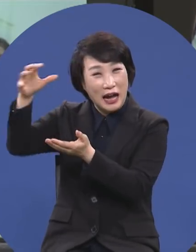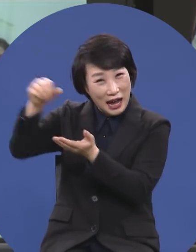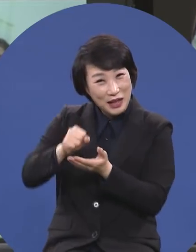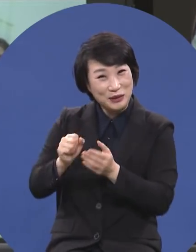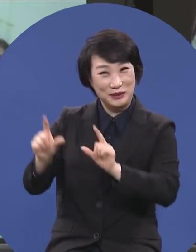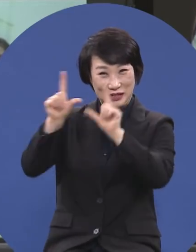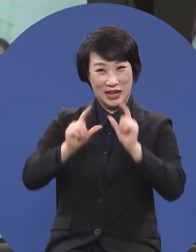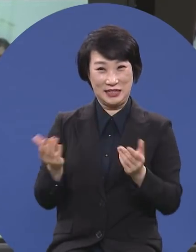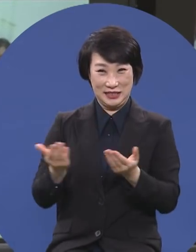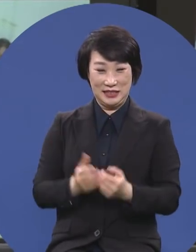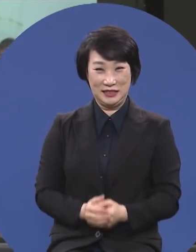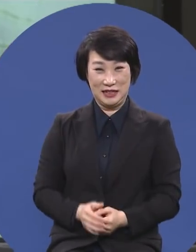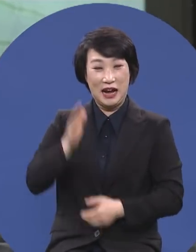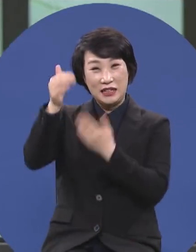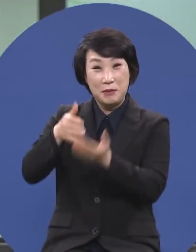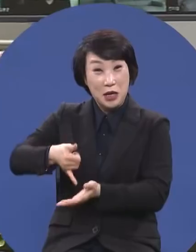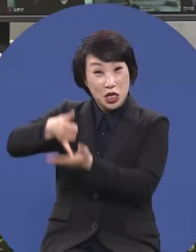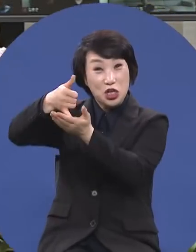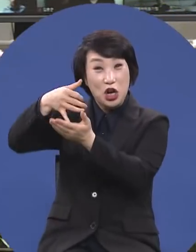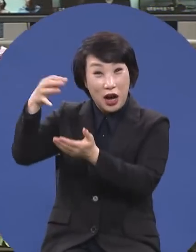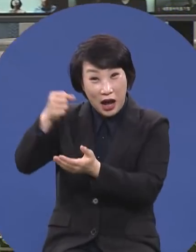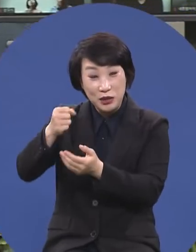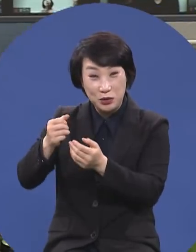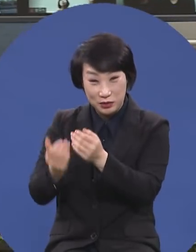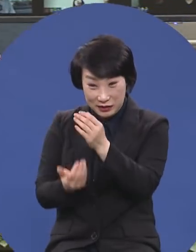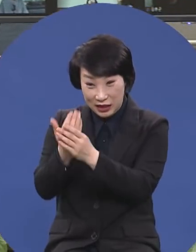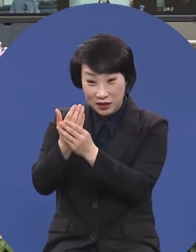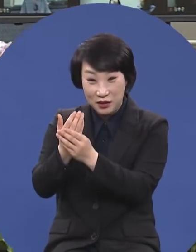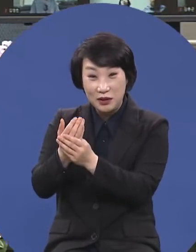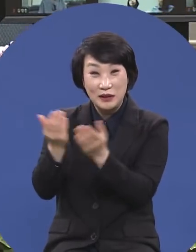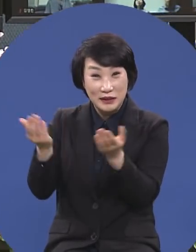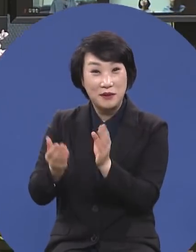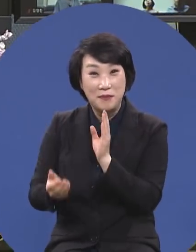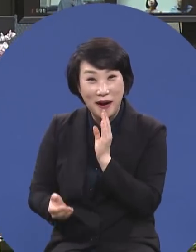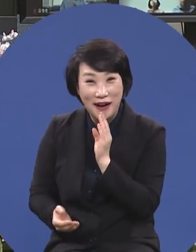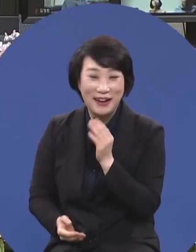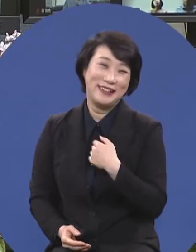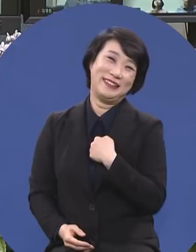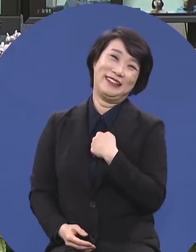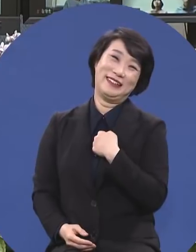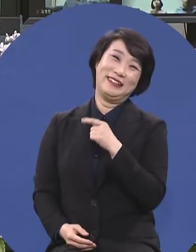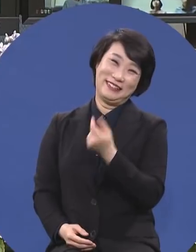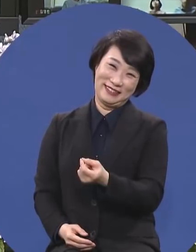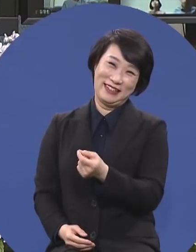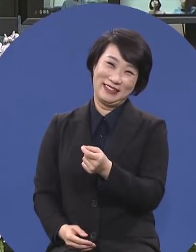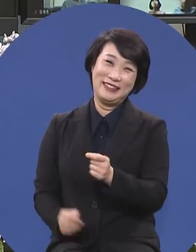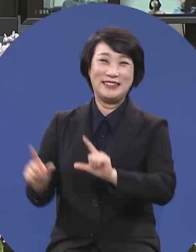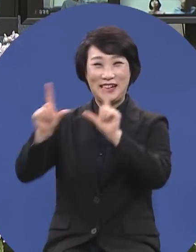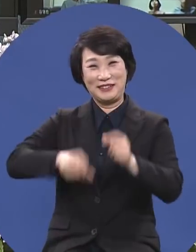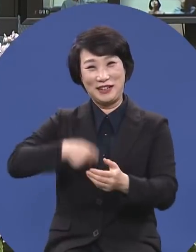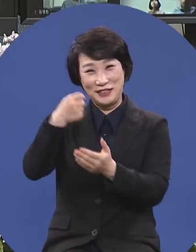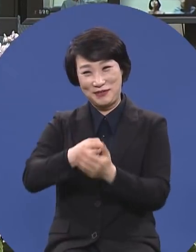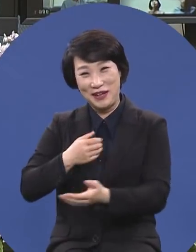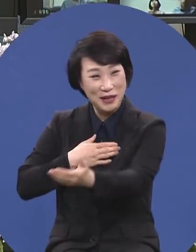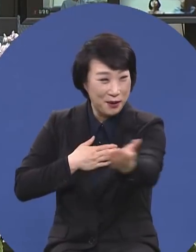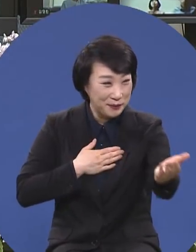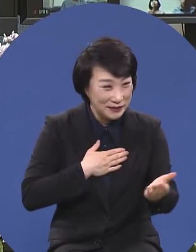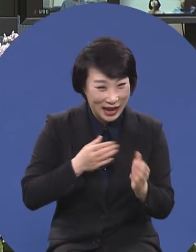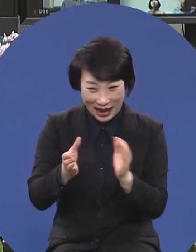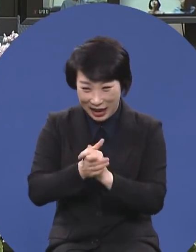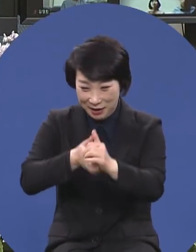사는 거 아니에요. 하나님의 인격에서 나온 것이라 이 말입니다. 그렇게 살기로 결심하시면 아멘